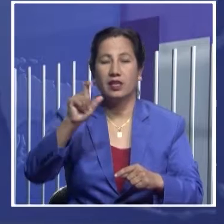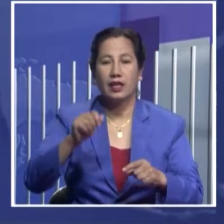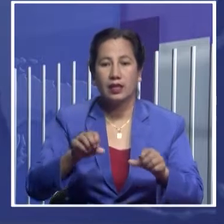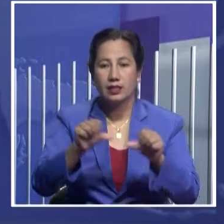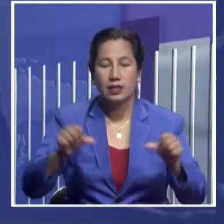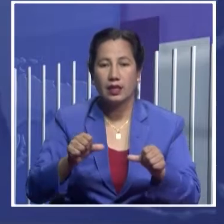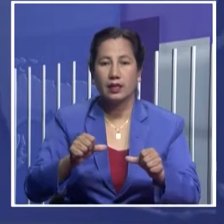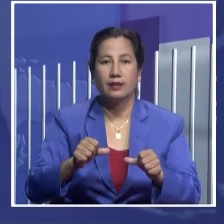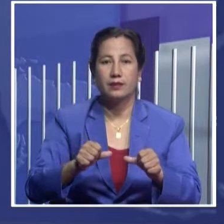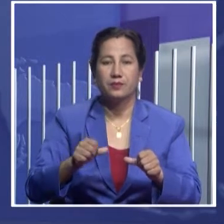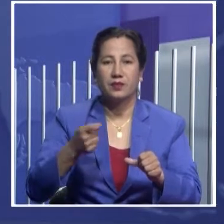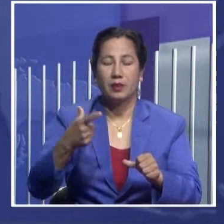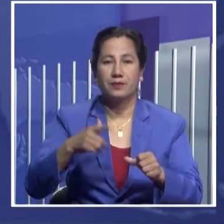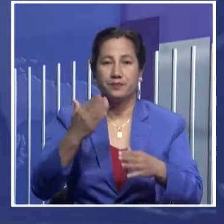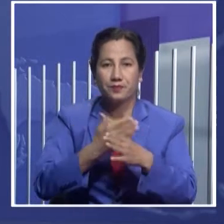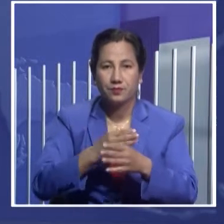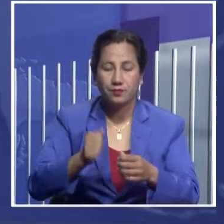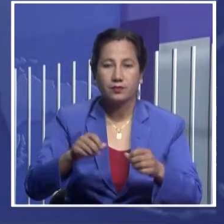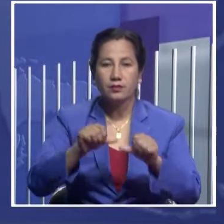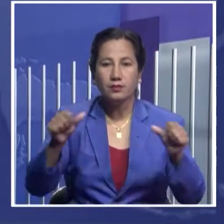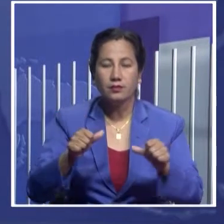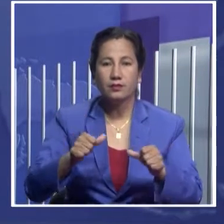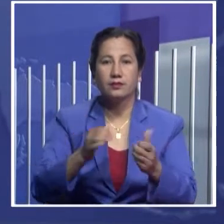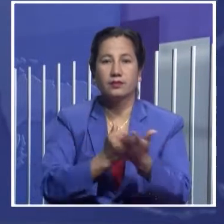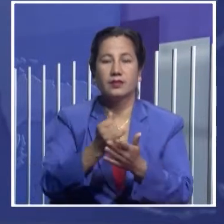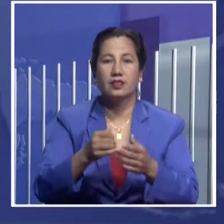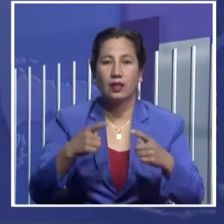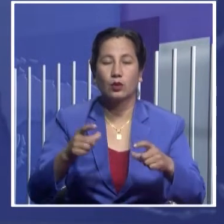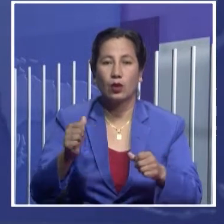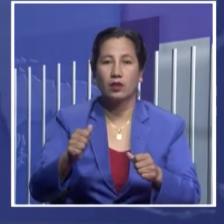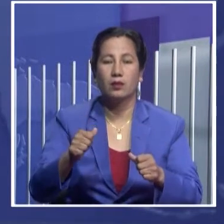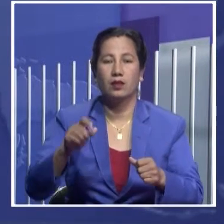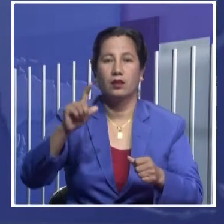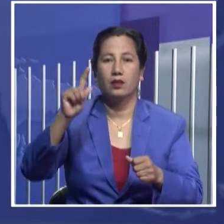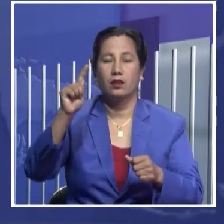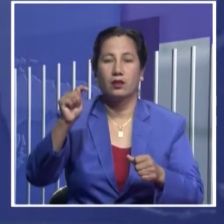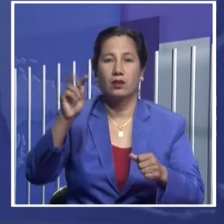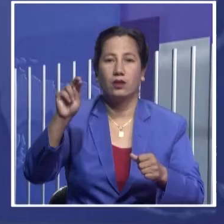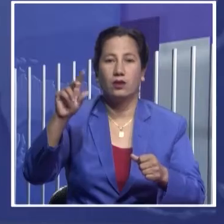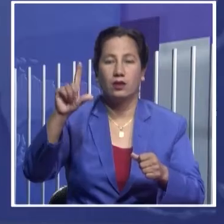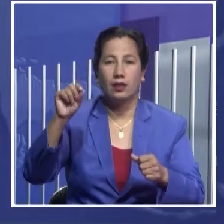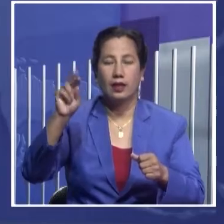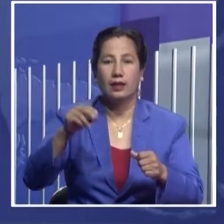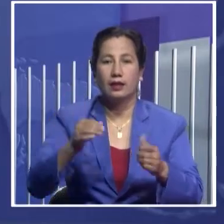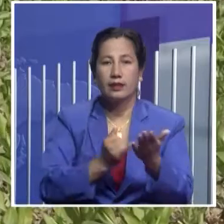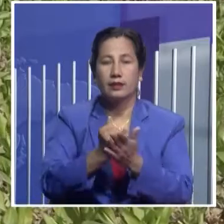खेती गरेका छन्। खेती गर्ने जग्गा नहुने भूमिहीन किसानको हकमा करार खेती कार्यक्रम उपयोगी देखिएको